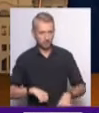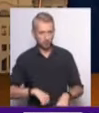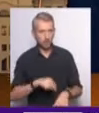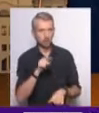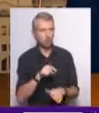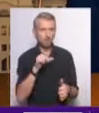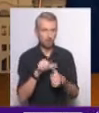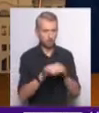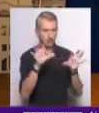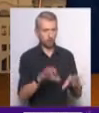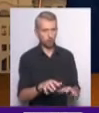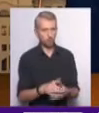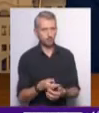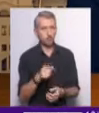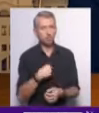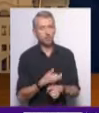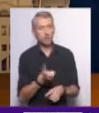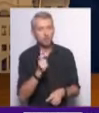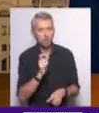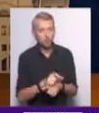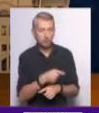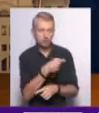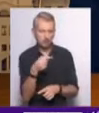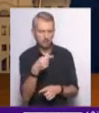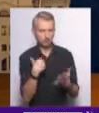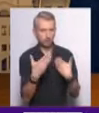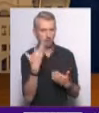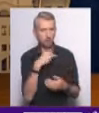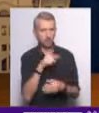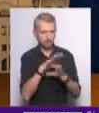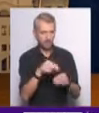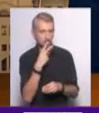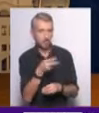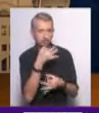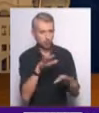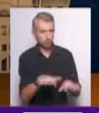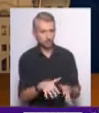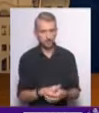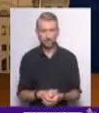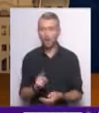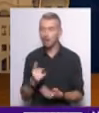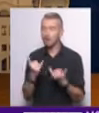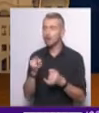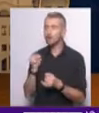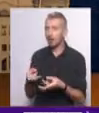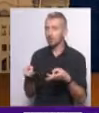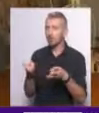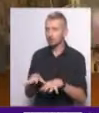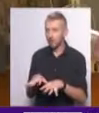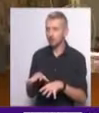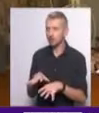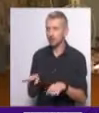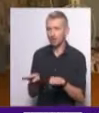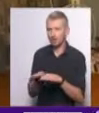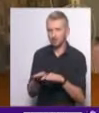поза законом. І тому я дуже, скажімо так, негативно ставлюсь, коли їх взагалі бачу будь-де. Але зараз там залишається на ось